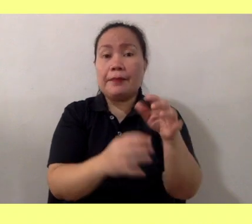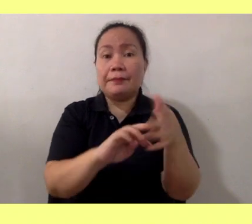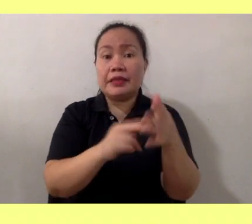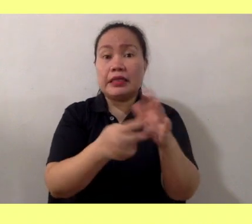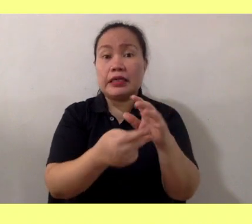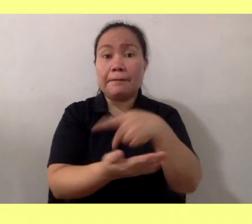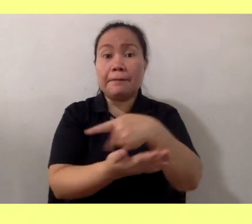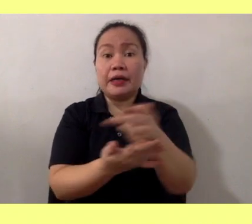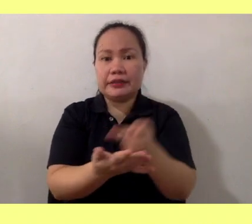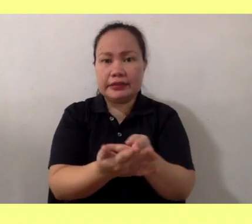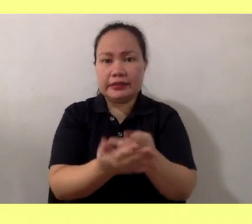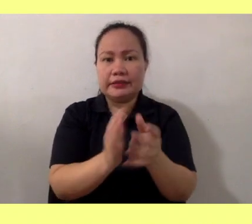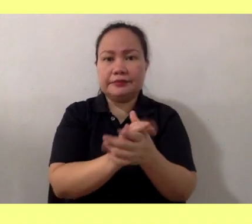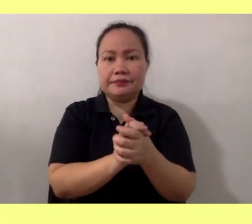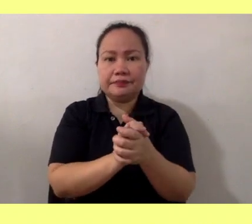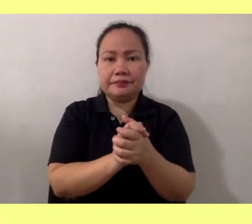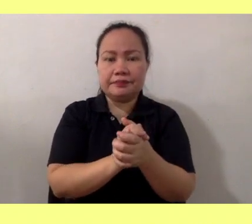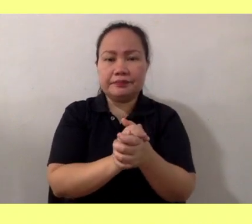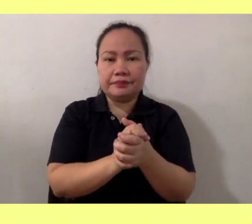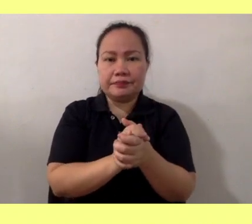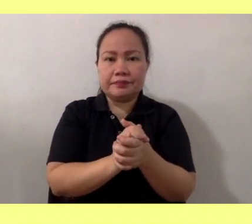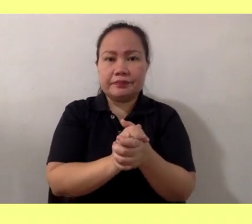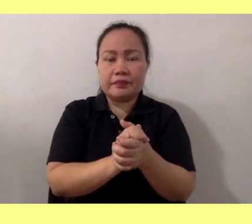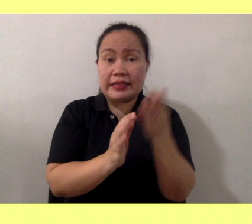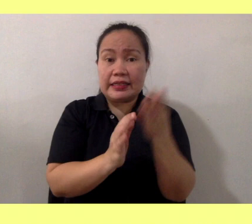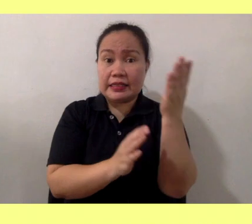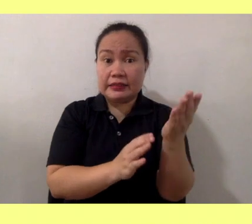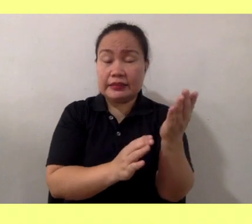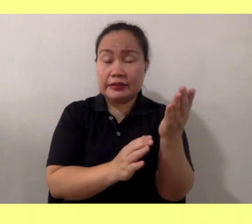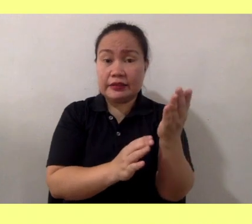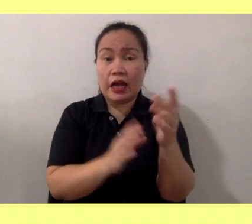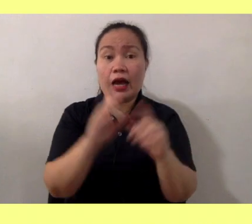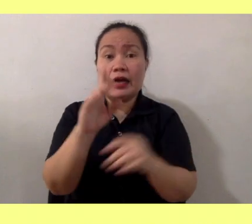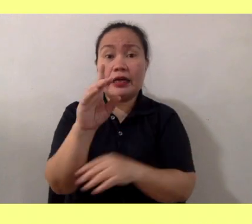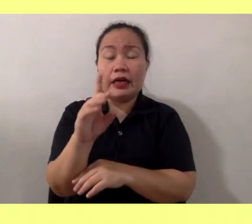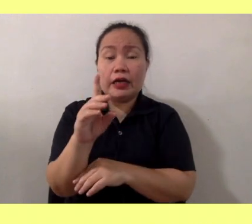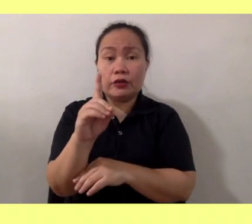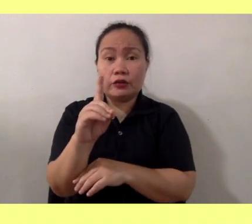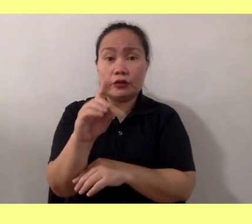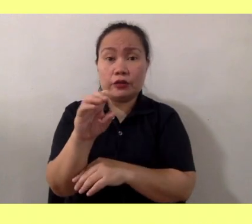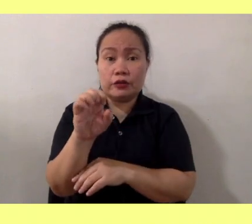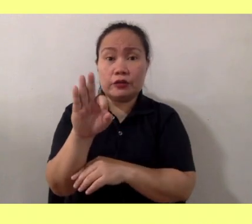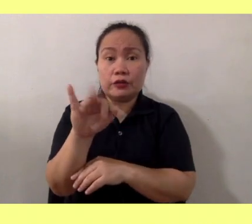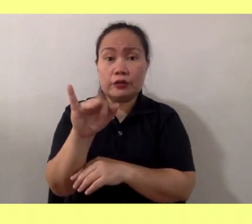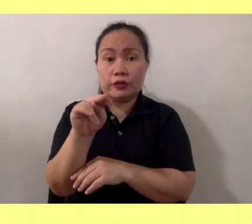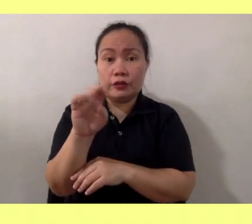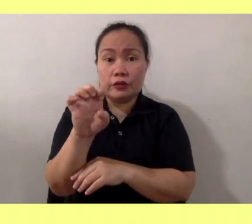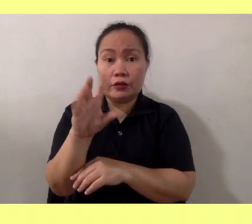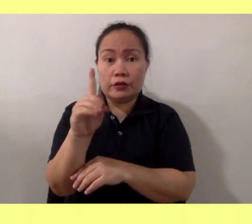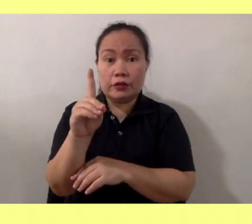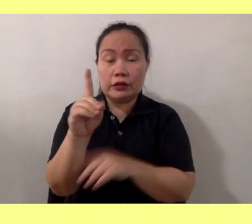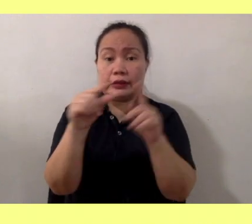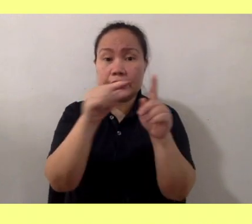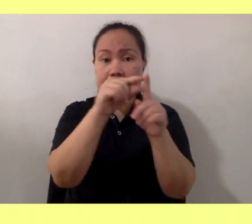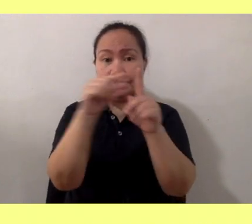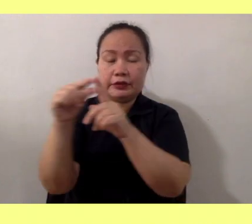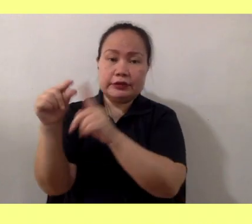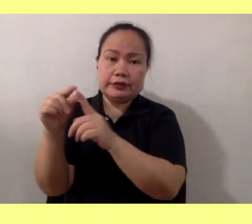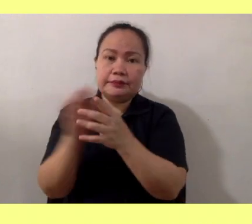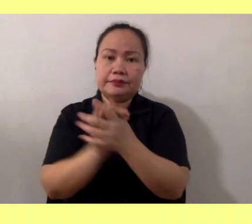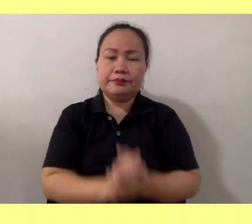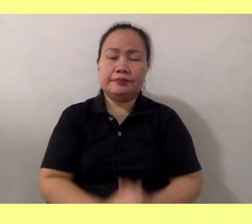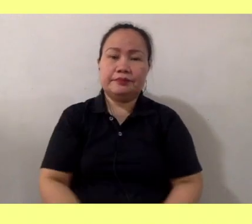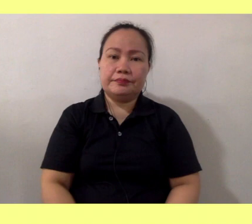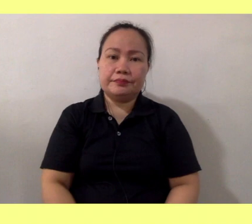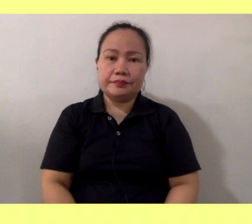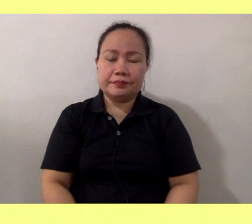Iisa-isahin natin yan. And these are also considered defined terms. Okay, let's have the first one. So,